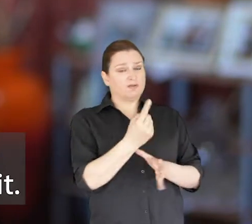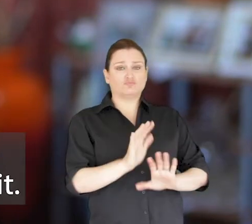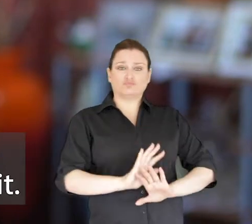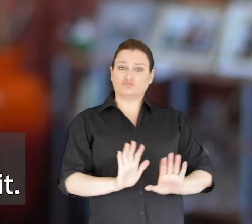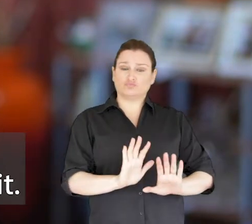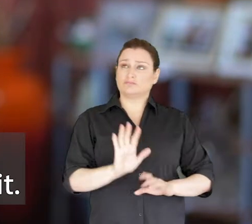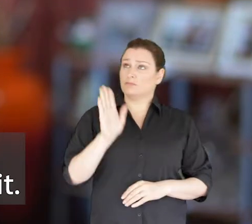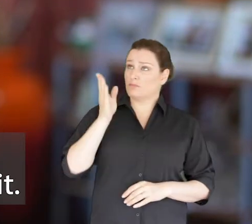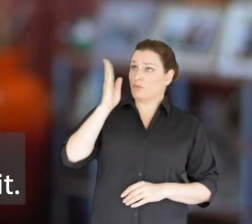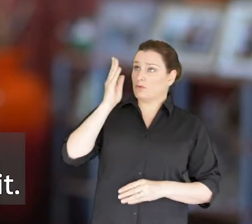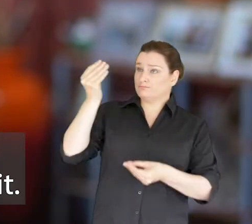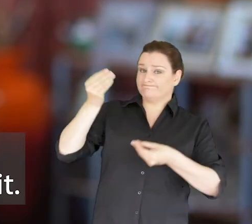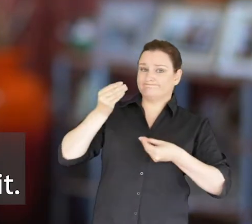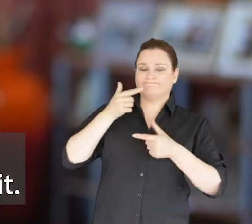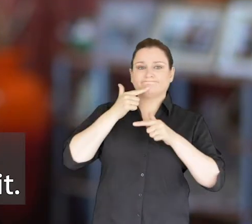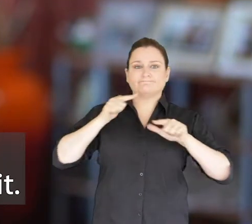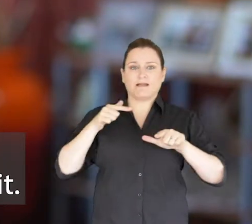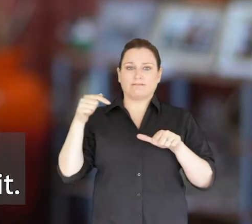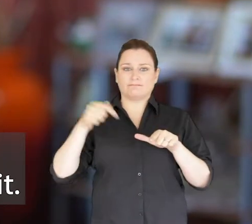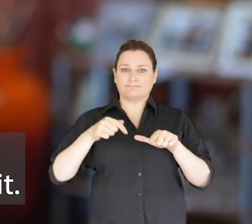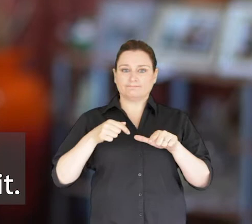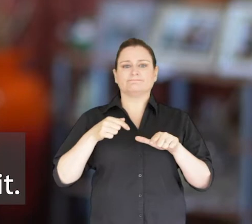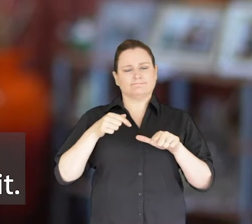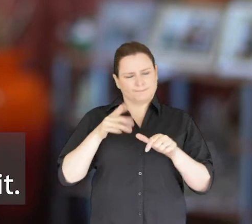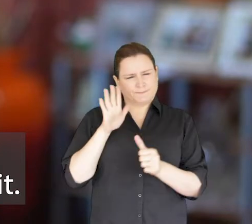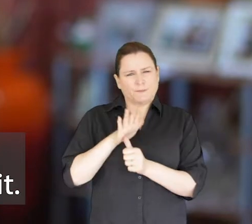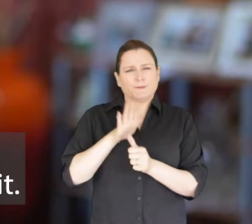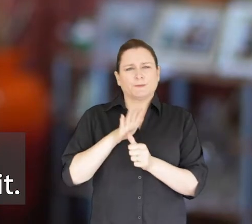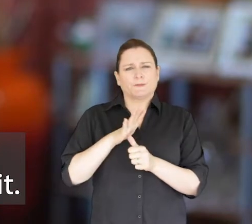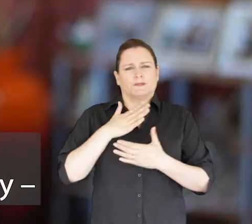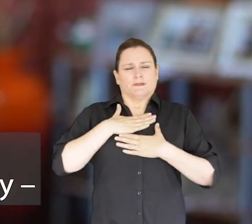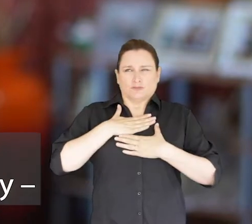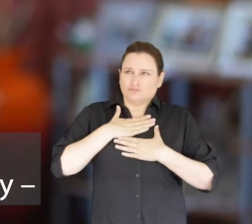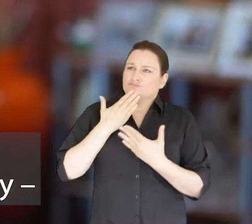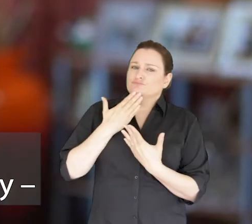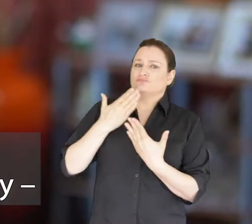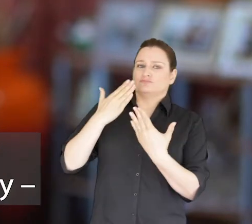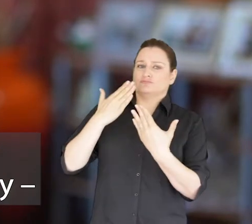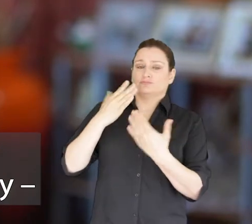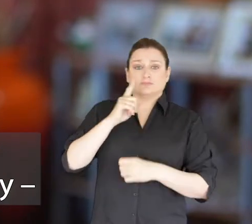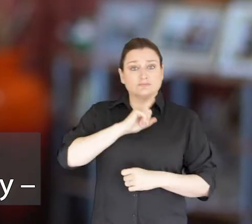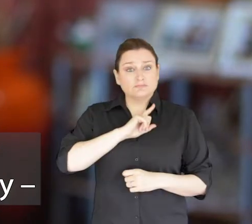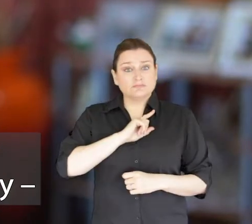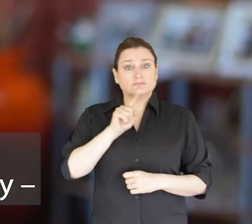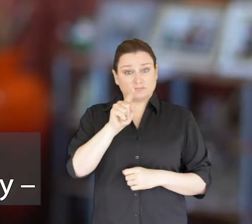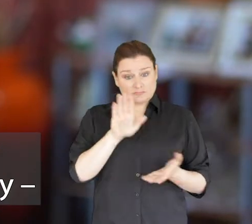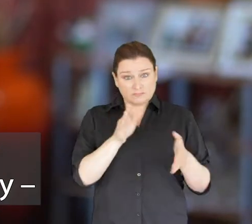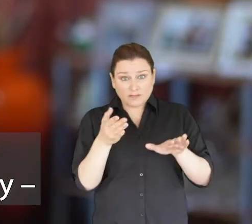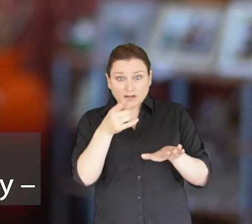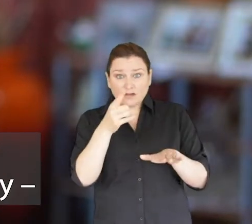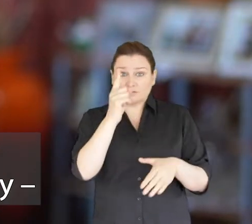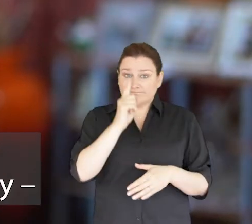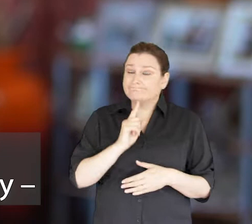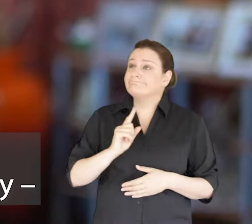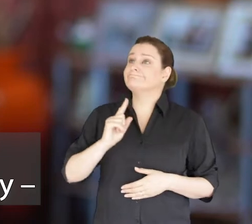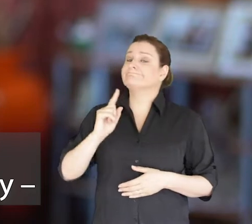een God gegewe taal en daarom moet ons waarde daaraan heg. Want God sal jou vraag, as jy voor